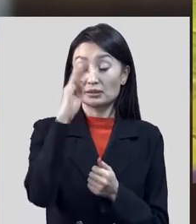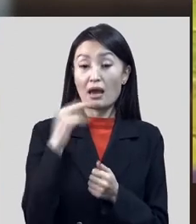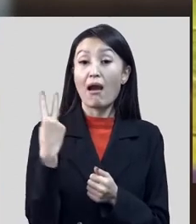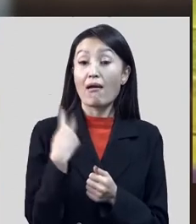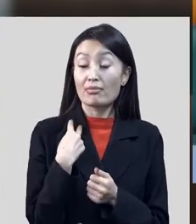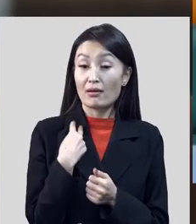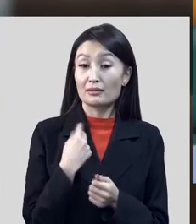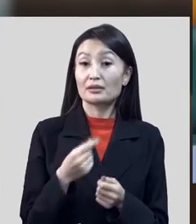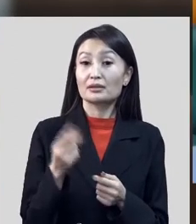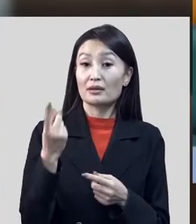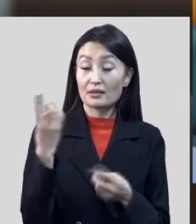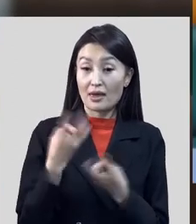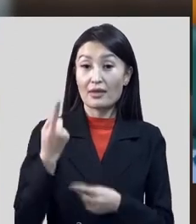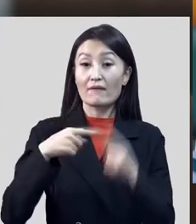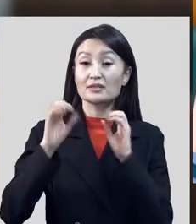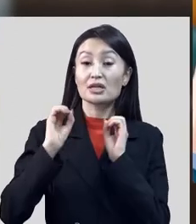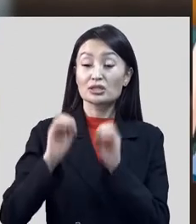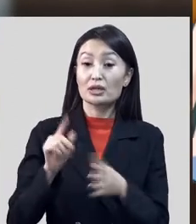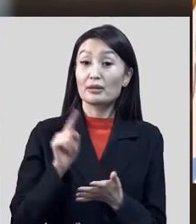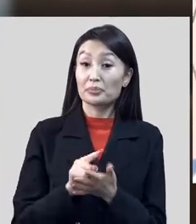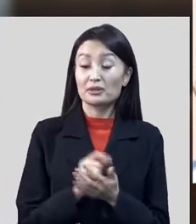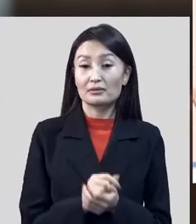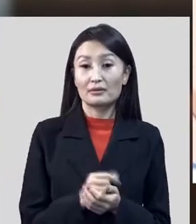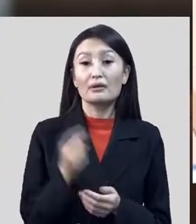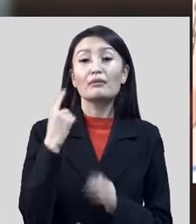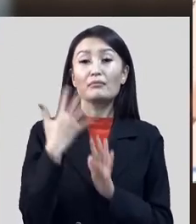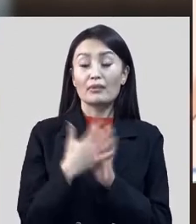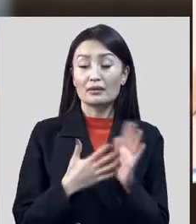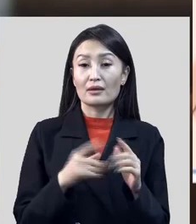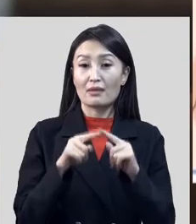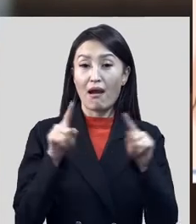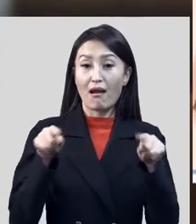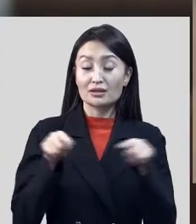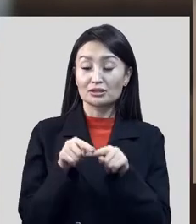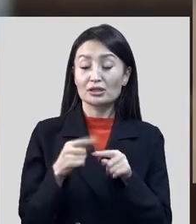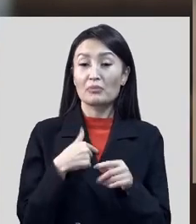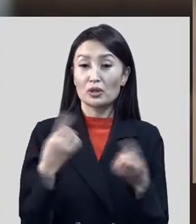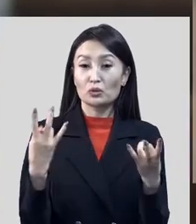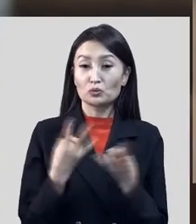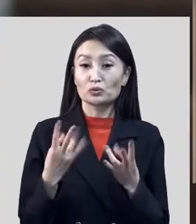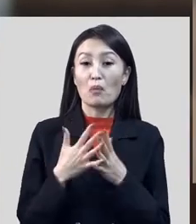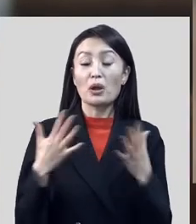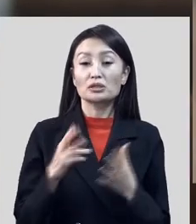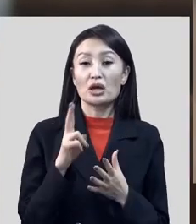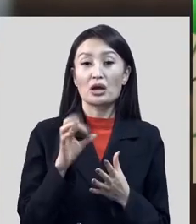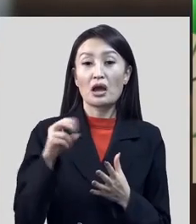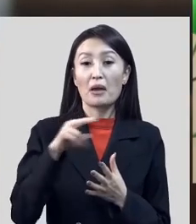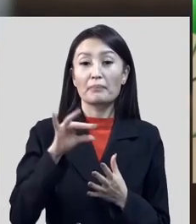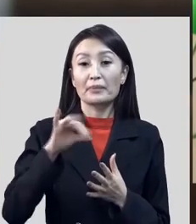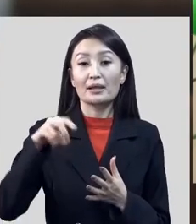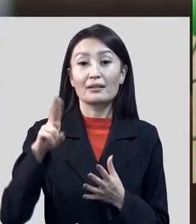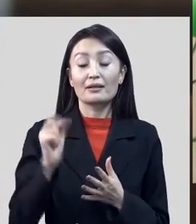возвращать обязательно понятно теперь кроме козырька мне будет нужна ещё и большая копилка или